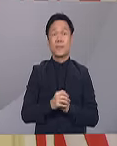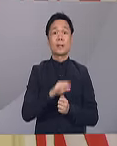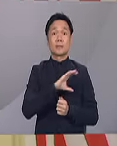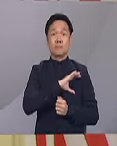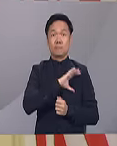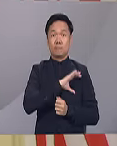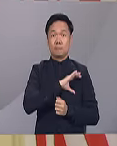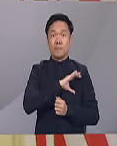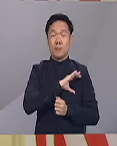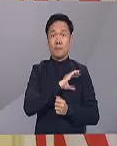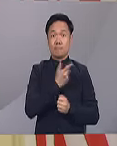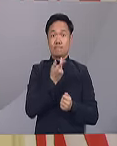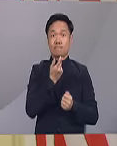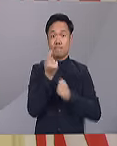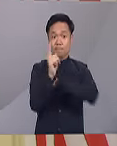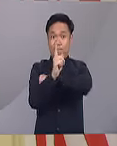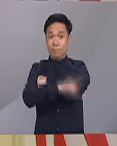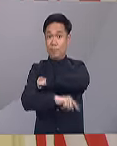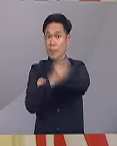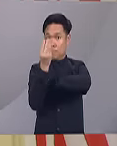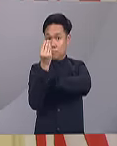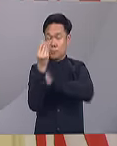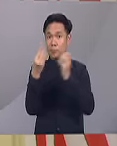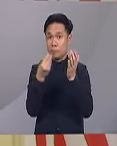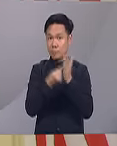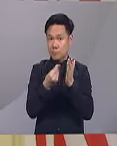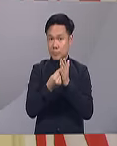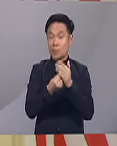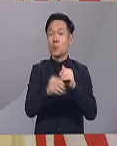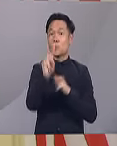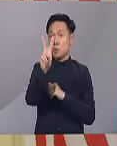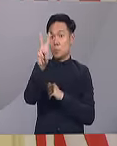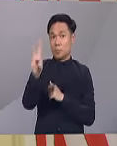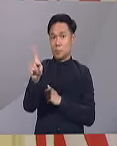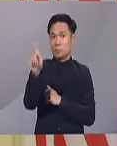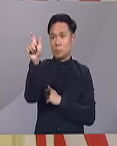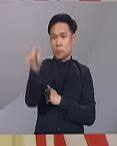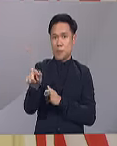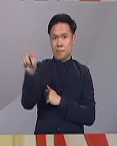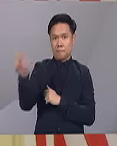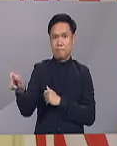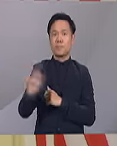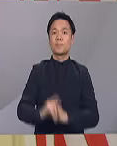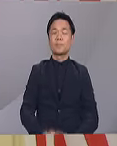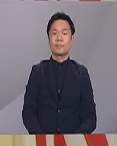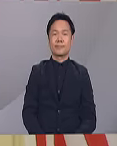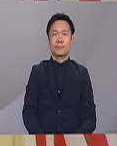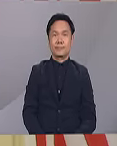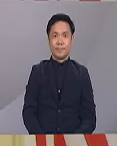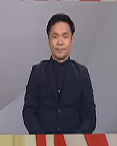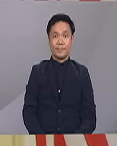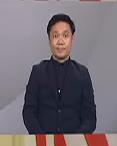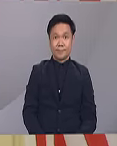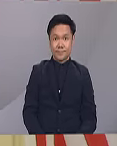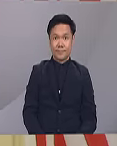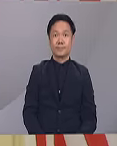telah mengeluarkan kompaun kepada 21 individu. Justru